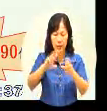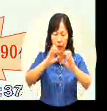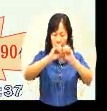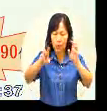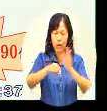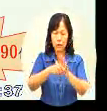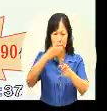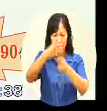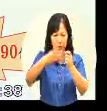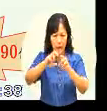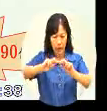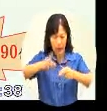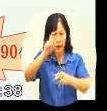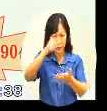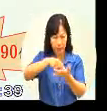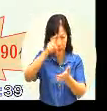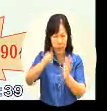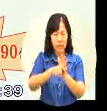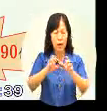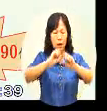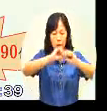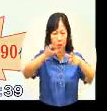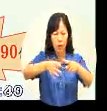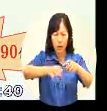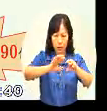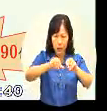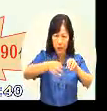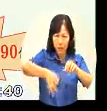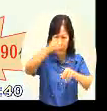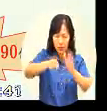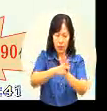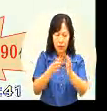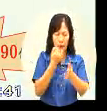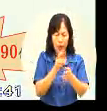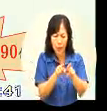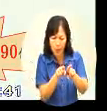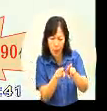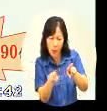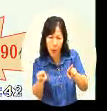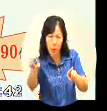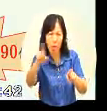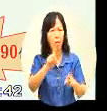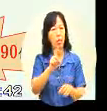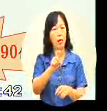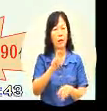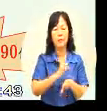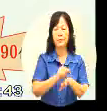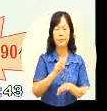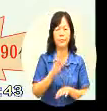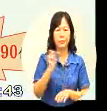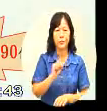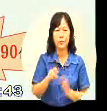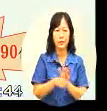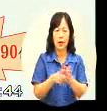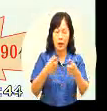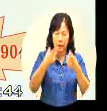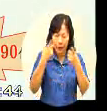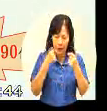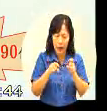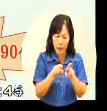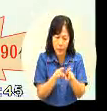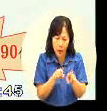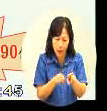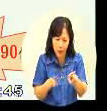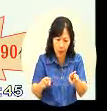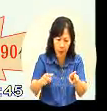常理来讲你公告地价呢不能越来越偏离市价，照常理来讲你是越来要越接